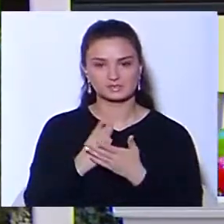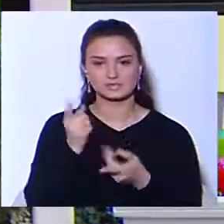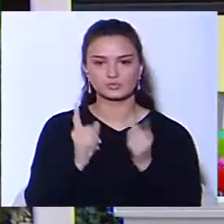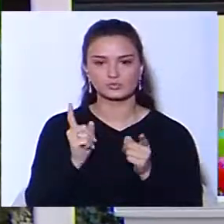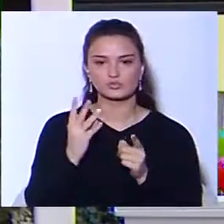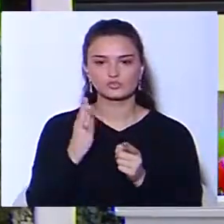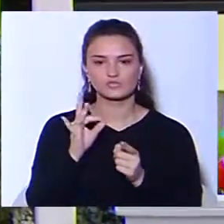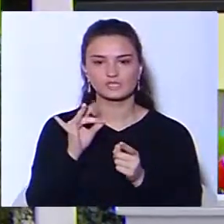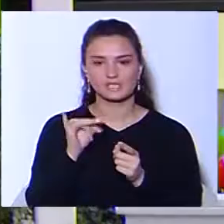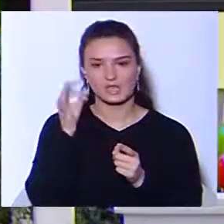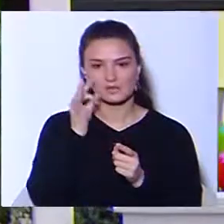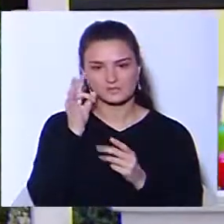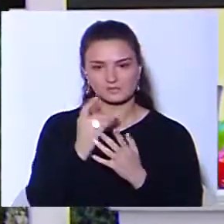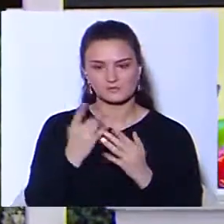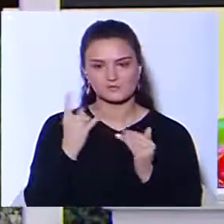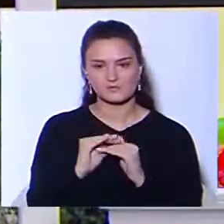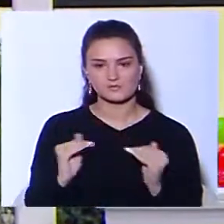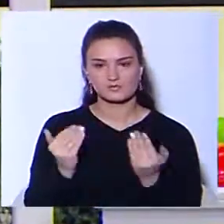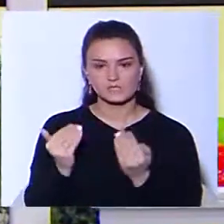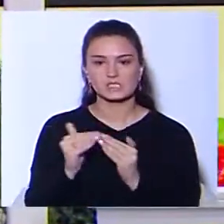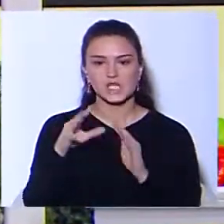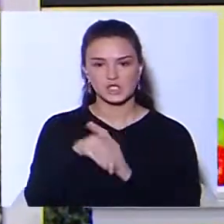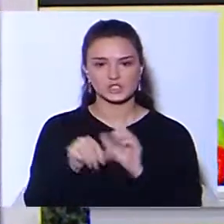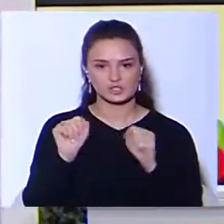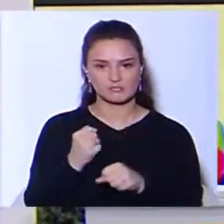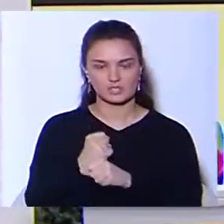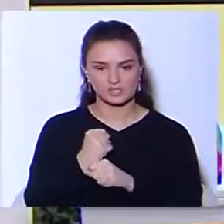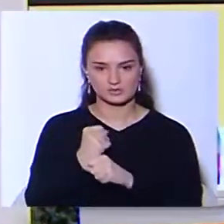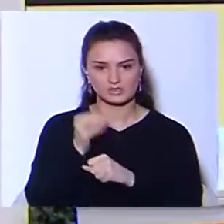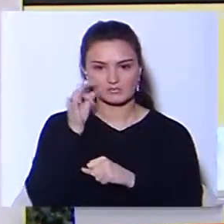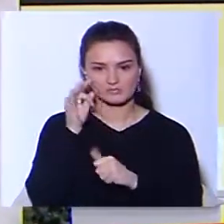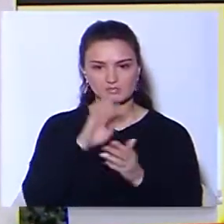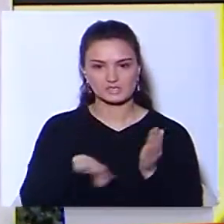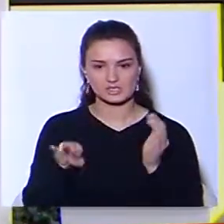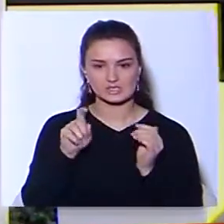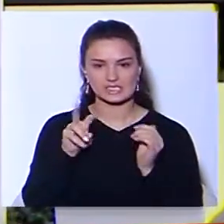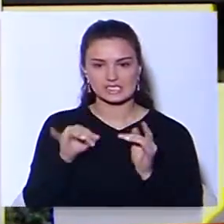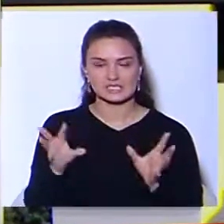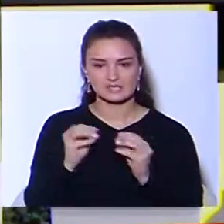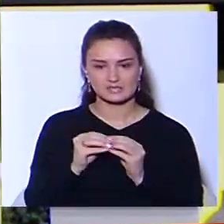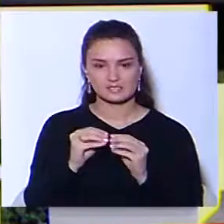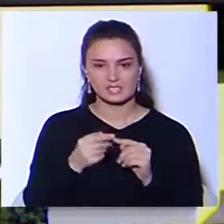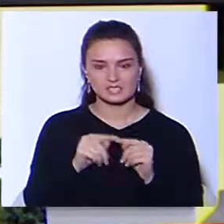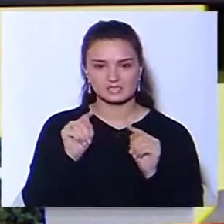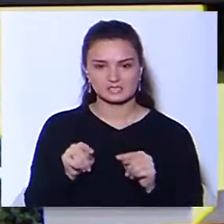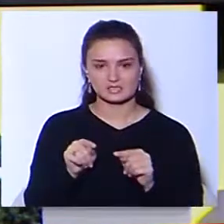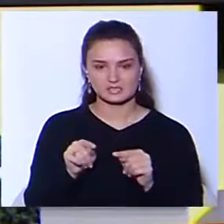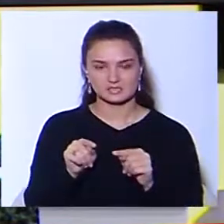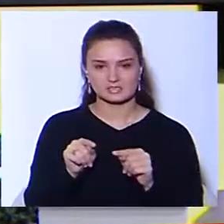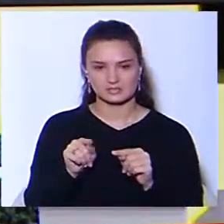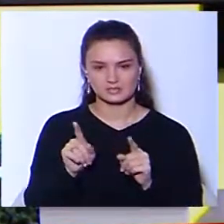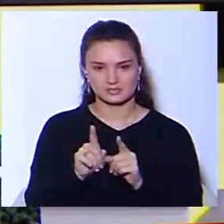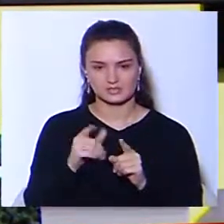შვრის ნამცხრები ბავშვების, რომელიც სახლში შეიძლება გააკეთოთ დამატკმობლის გარეშე ხილთან ერთად. Ასეთი ნუკბარი სასარგებლოს